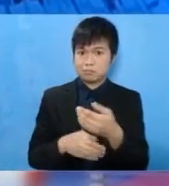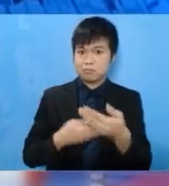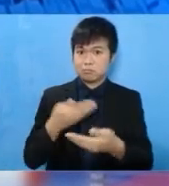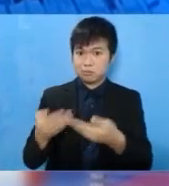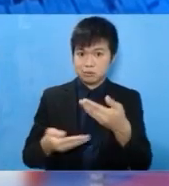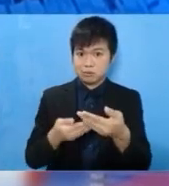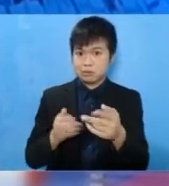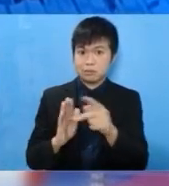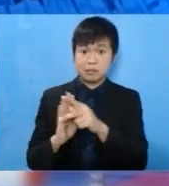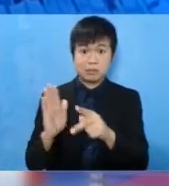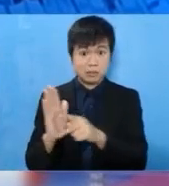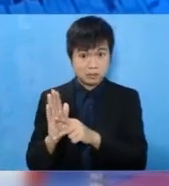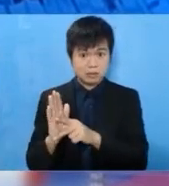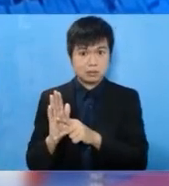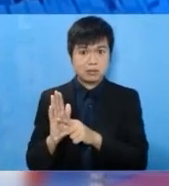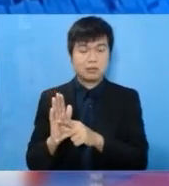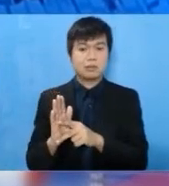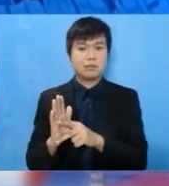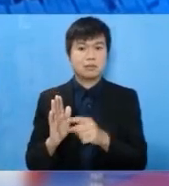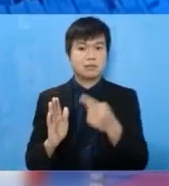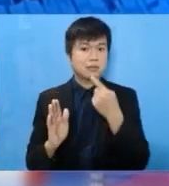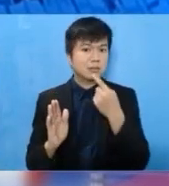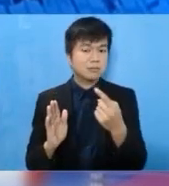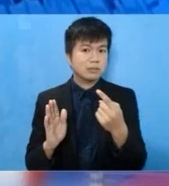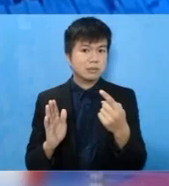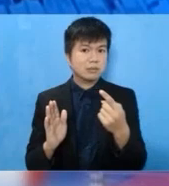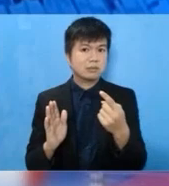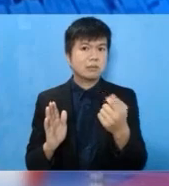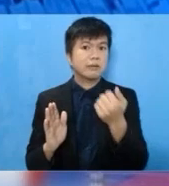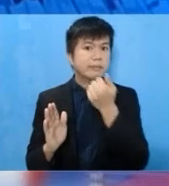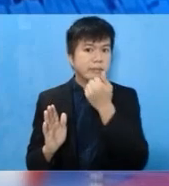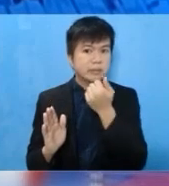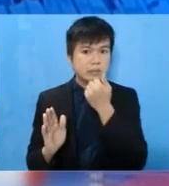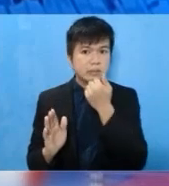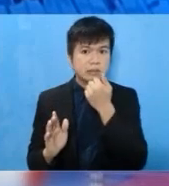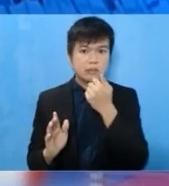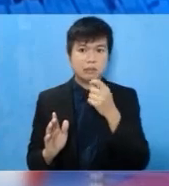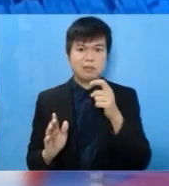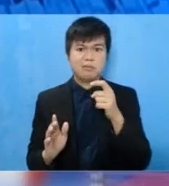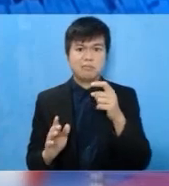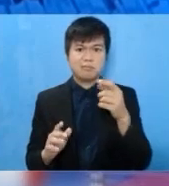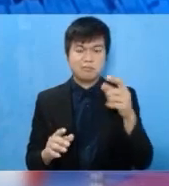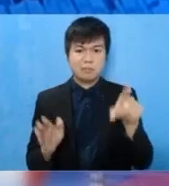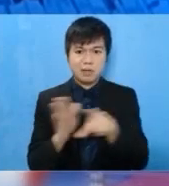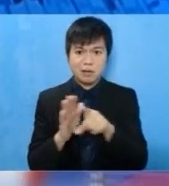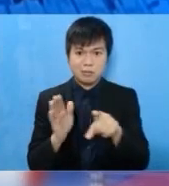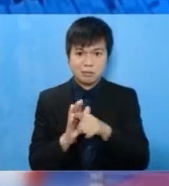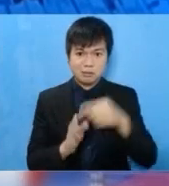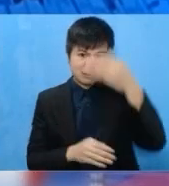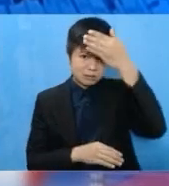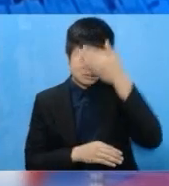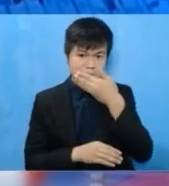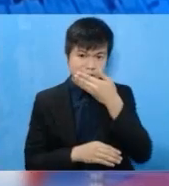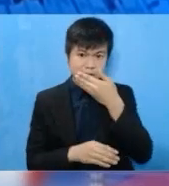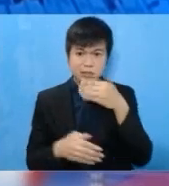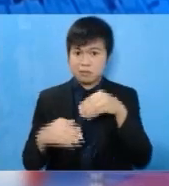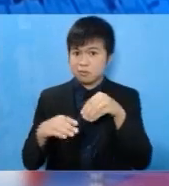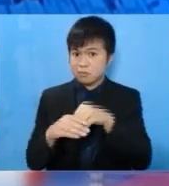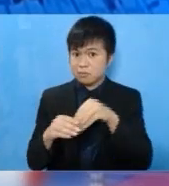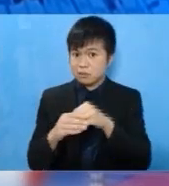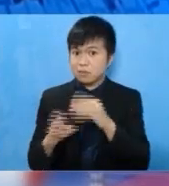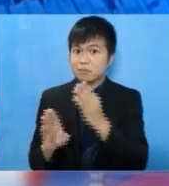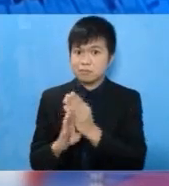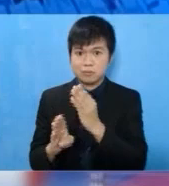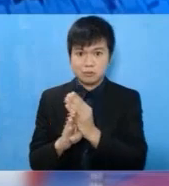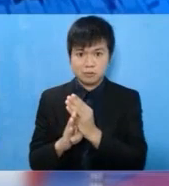masasabing mali yun dahil bawal naman po talagang hindi naka-face shield sa loob ng bus. Opo. Yun po